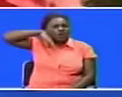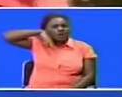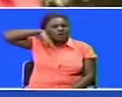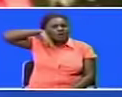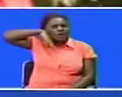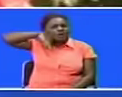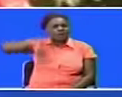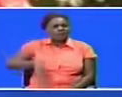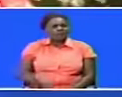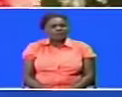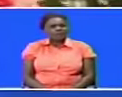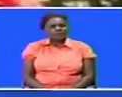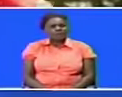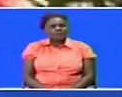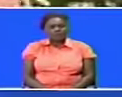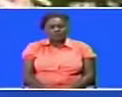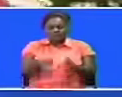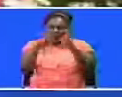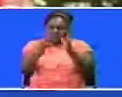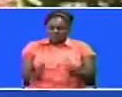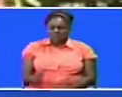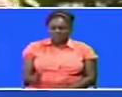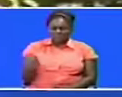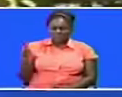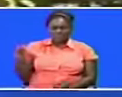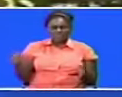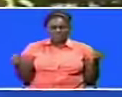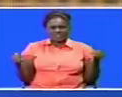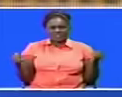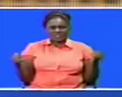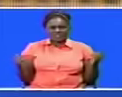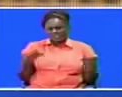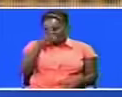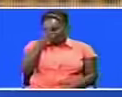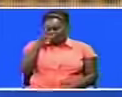Carol Nderi, KTN, Othaya, Nyeri.